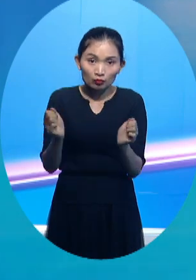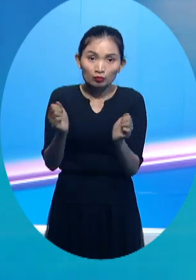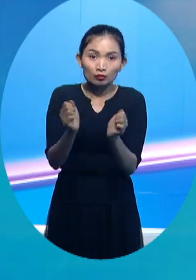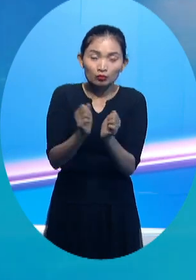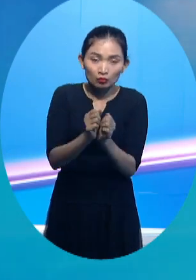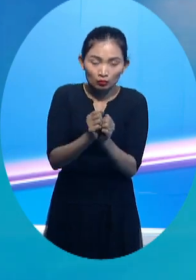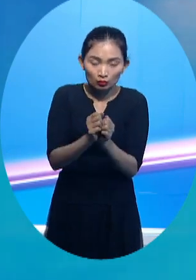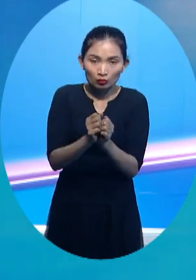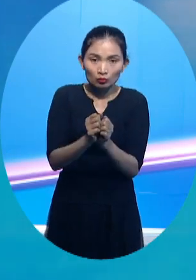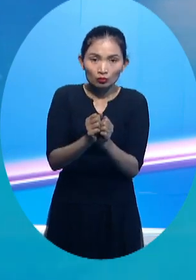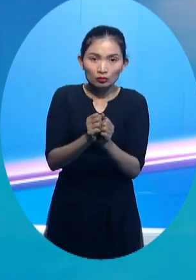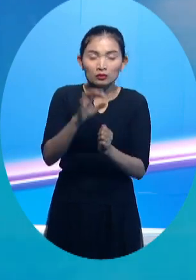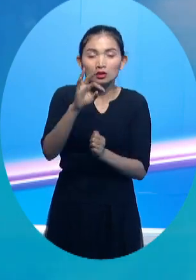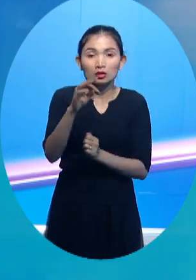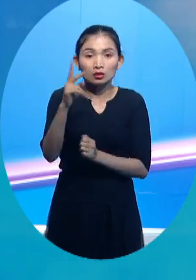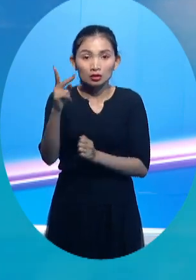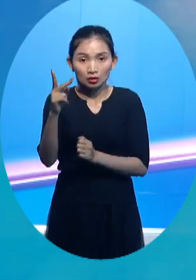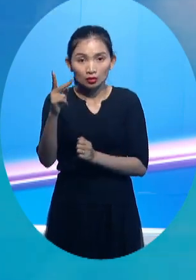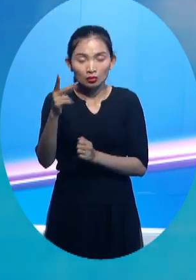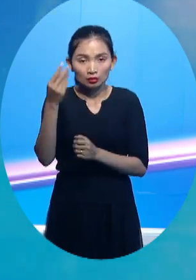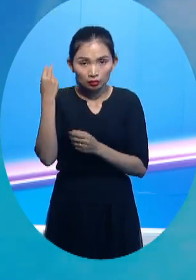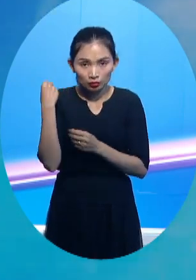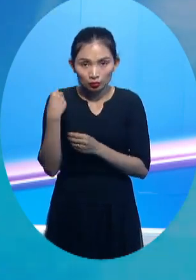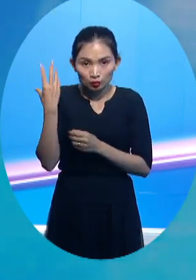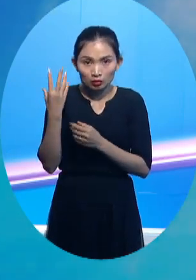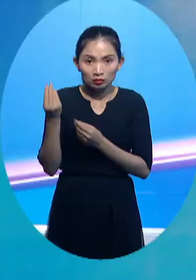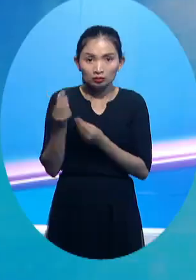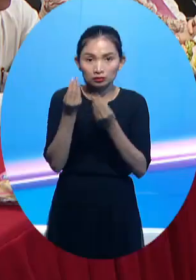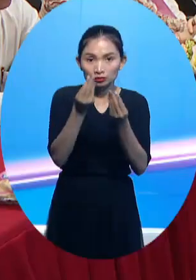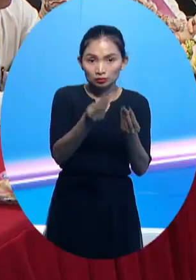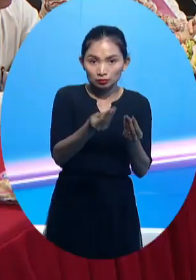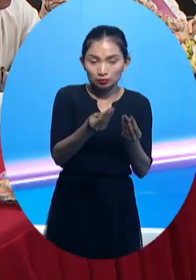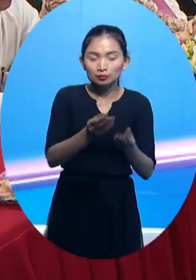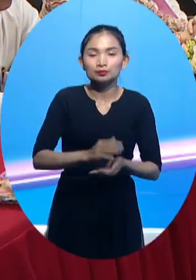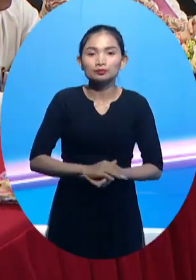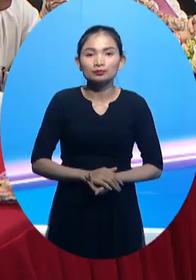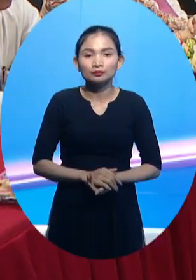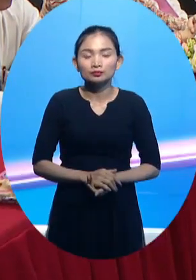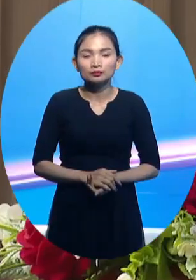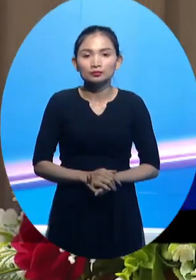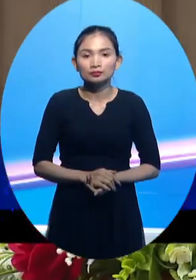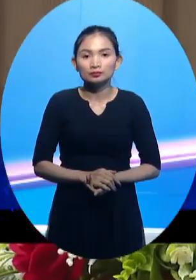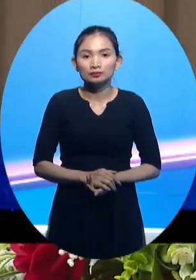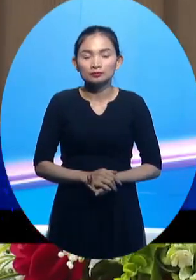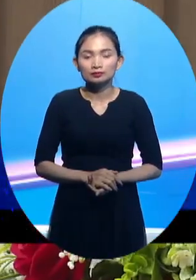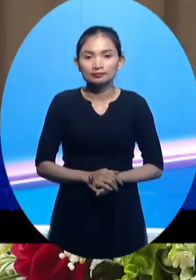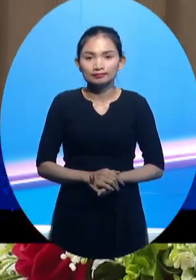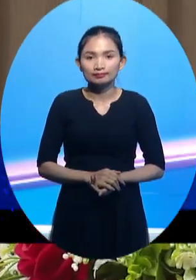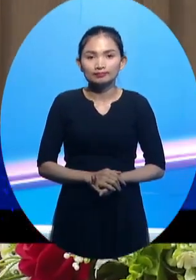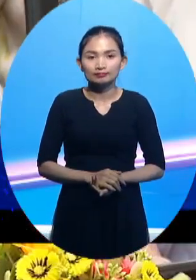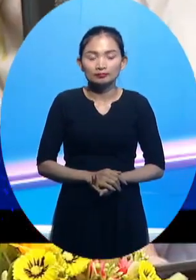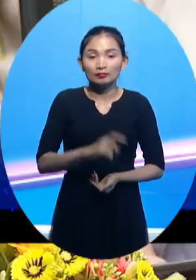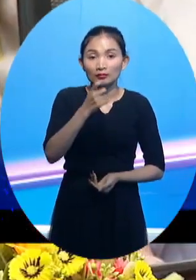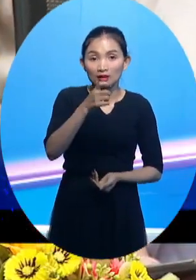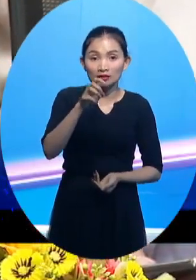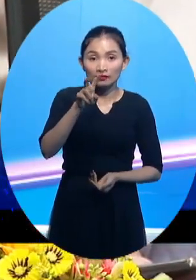phân thương hiệu cho 90 doanh nghiệp đạt danh hiệu doanh nghiệp xanh theo đó dựa vào thế mạnh của mình ba đơn